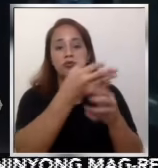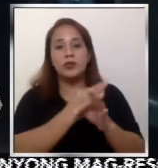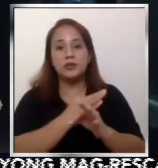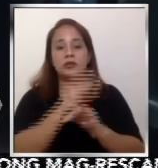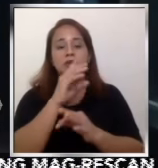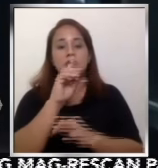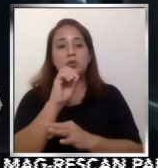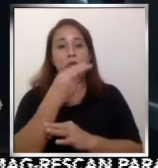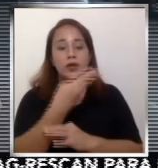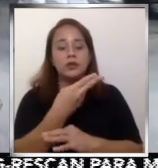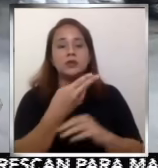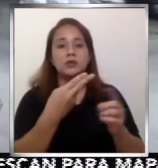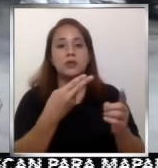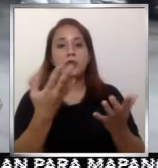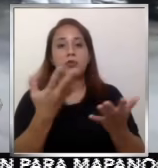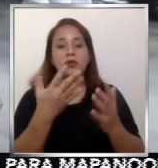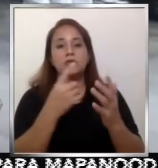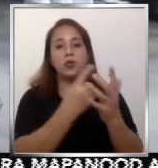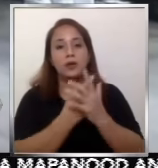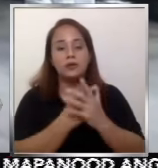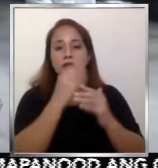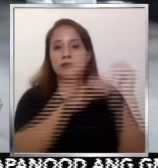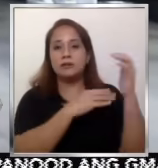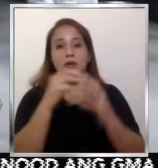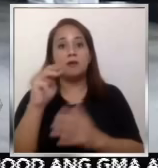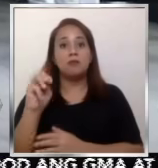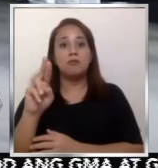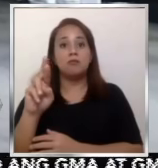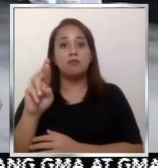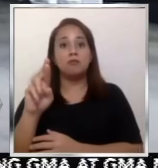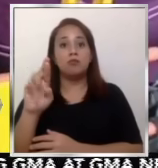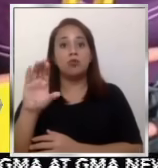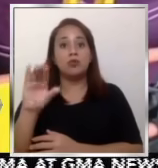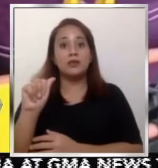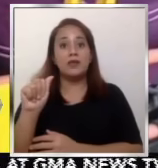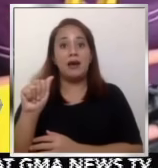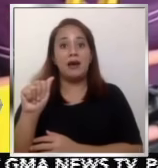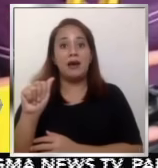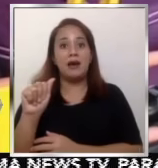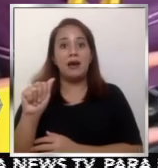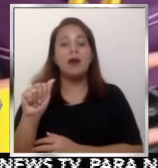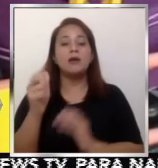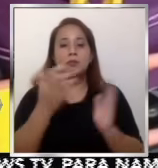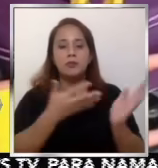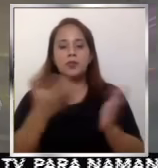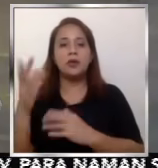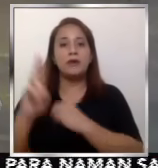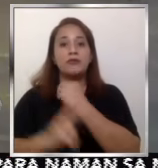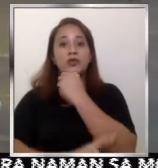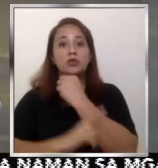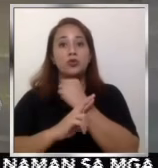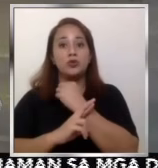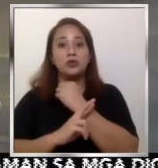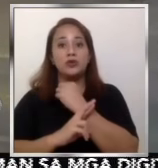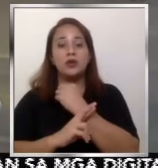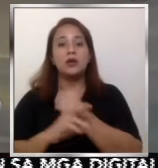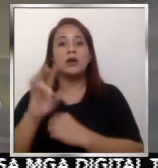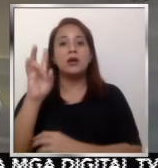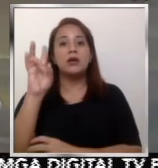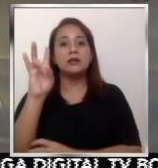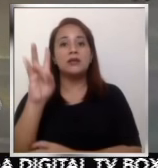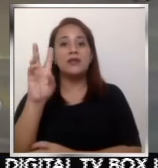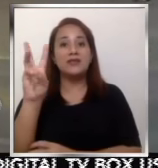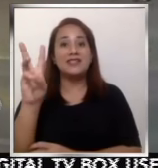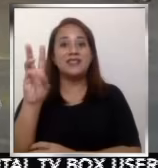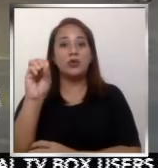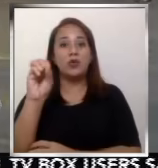facility. Sa Murcia, Negros Occidental, idineretso sa isang resort kahapon ang 76 na OFW